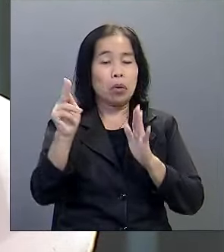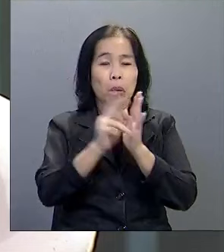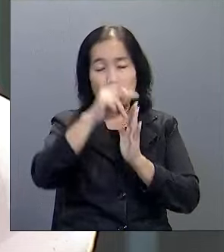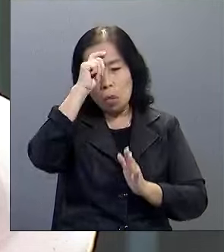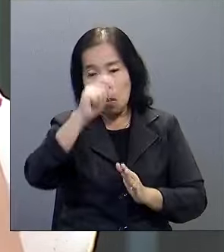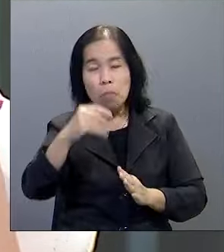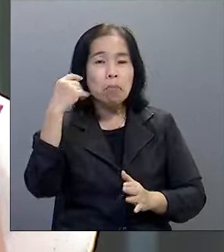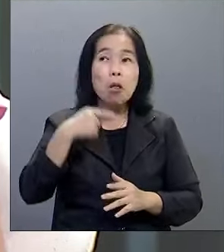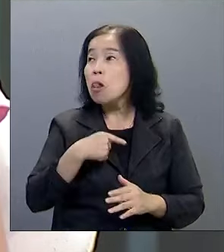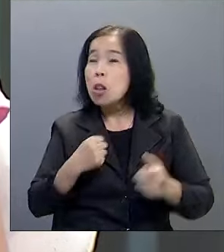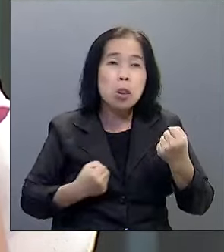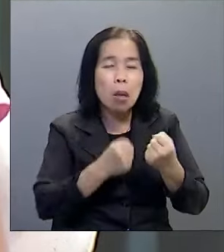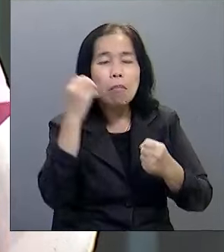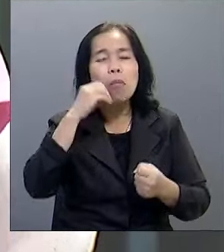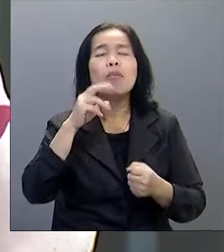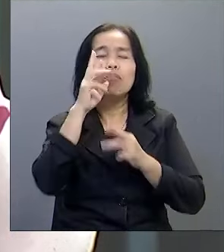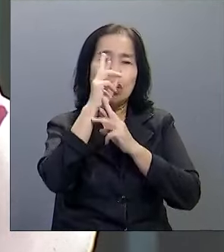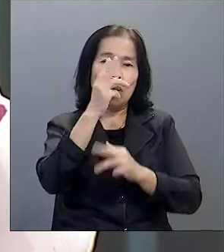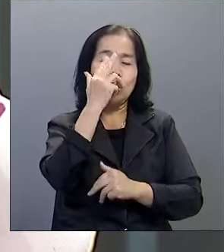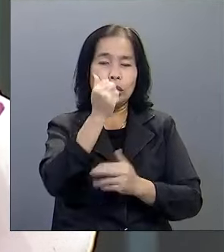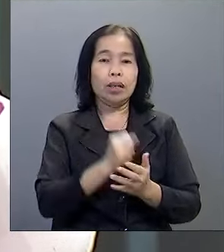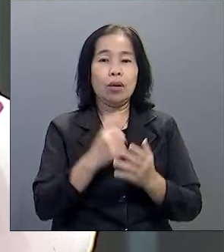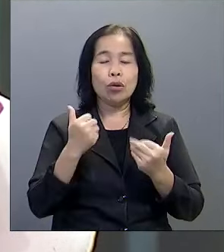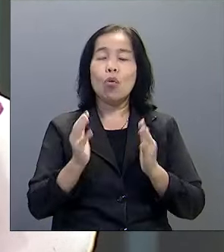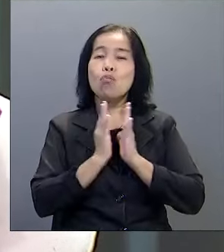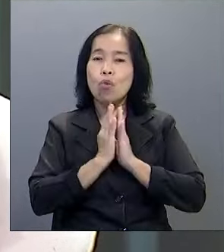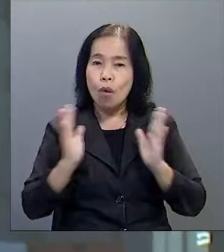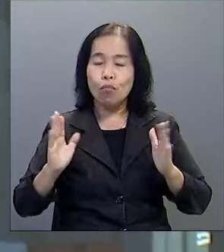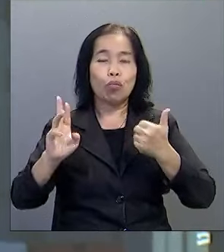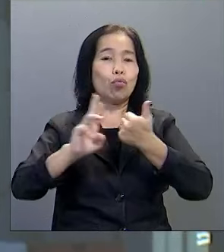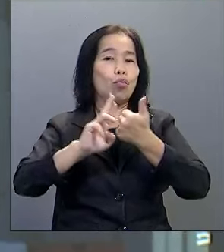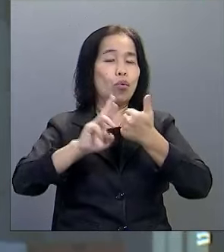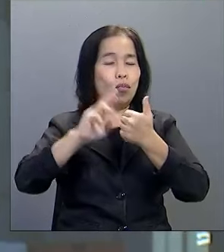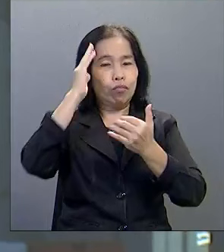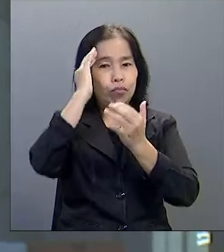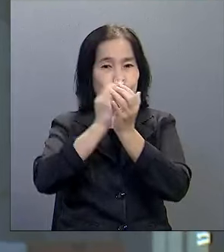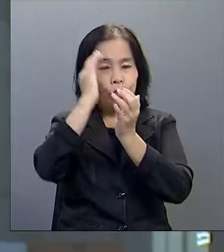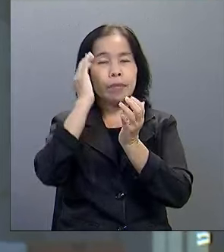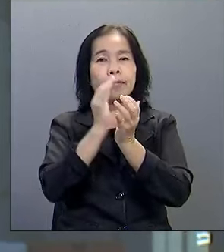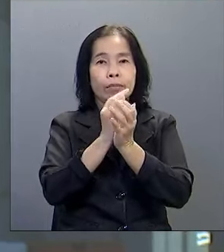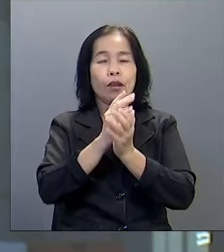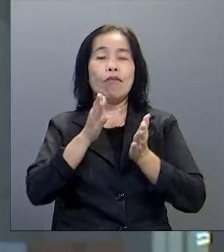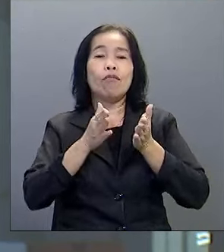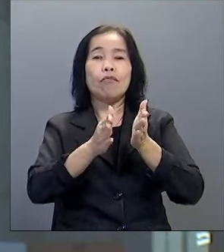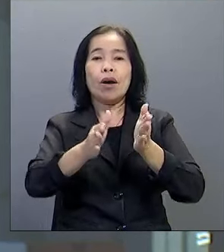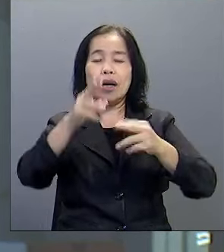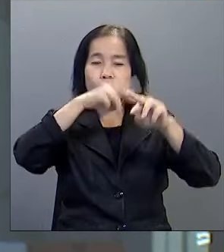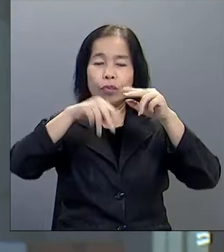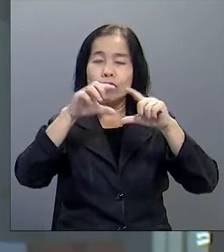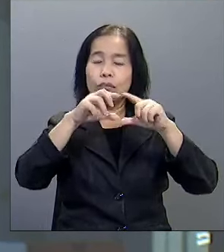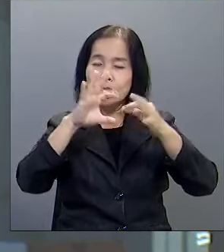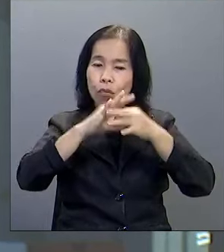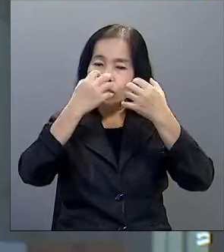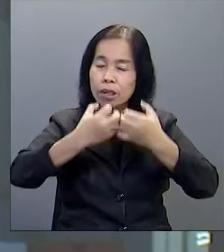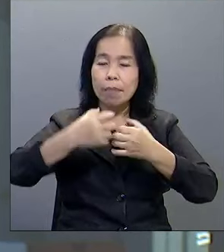อแค่แนะ์ออกบานทำ้องเกงี่ข้อขลวและเคื่องมอพิเศ